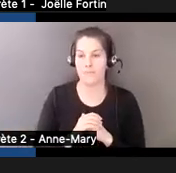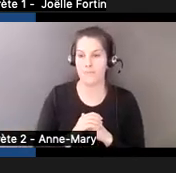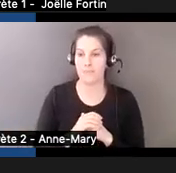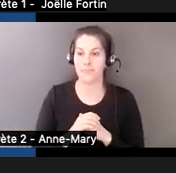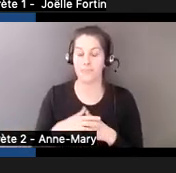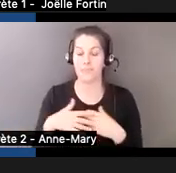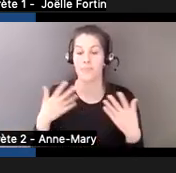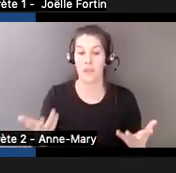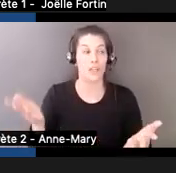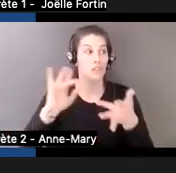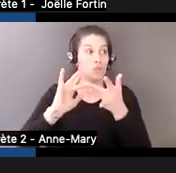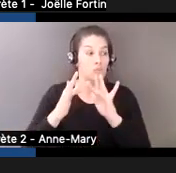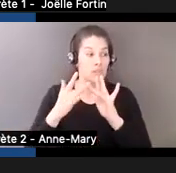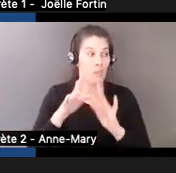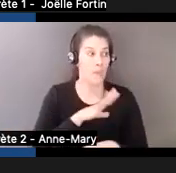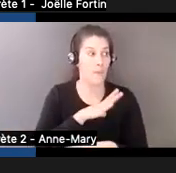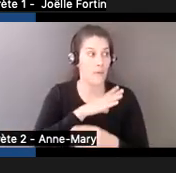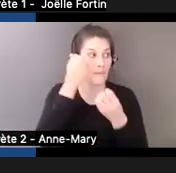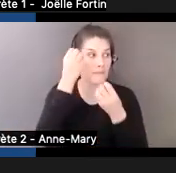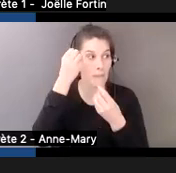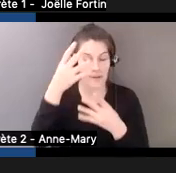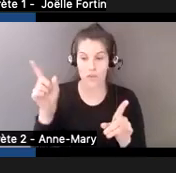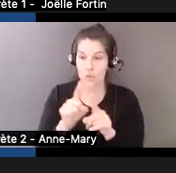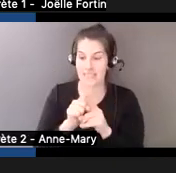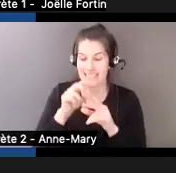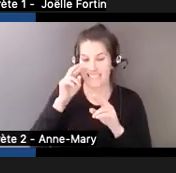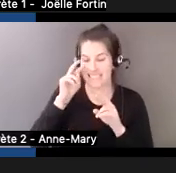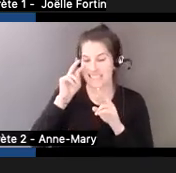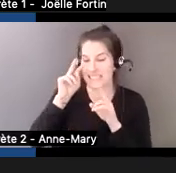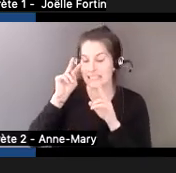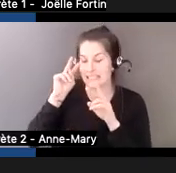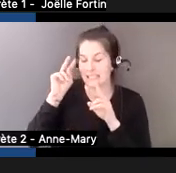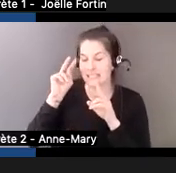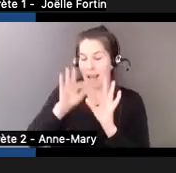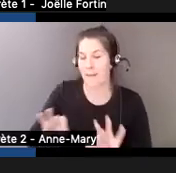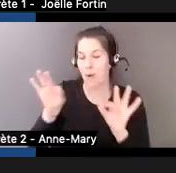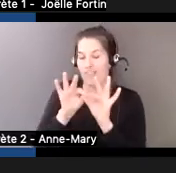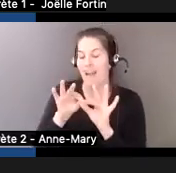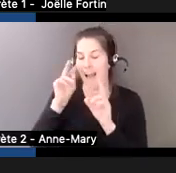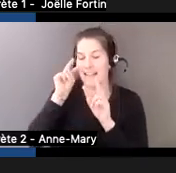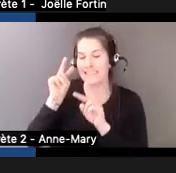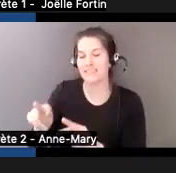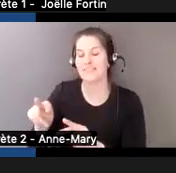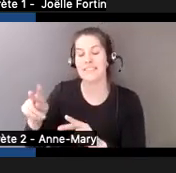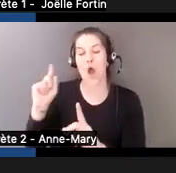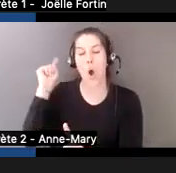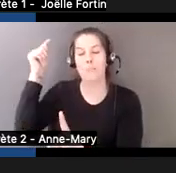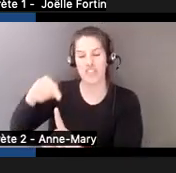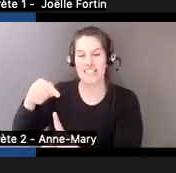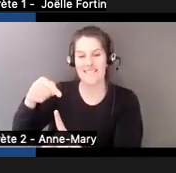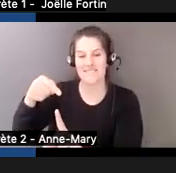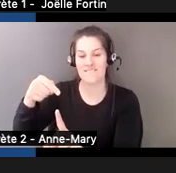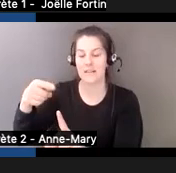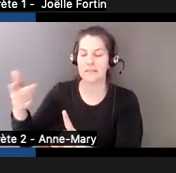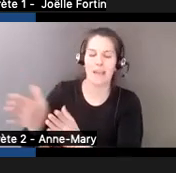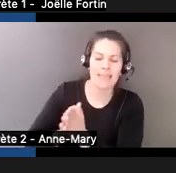sur mon site web et surtout aller lire les objectifs. Quels sont les objectifs? De quoi vous embarquez si vous êtes intéressé? D'accord?